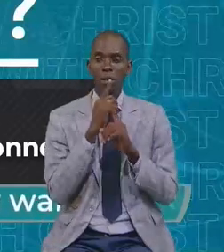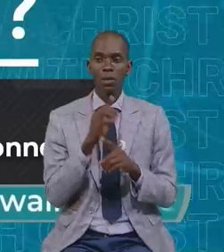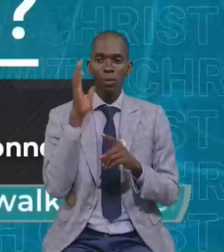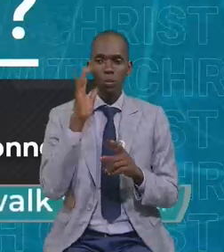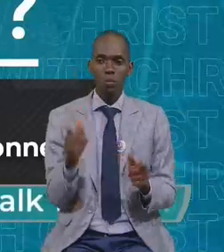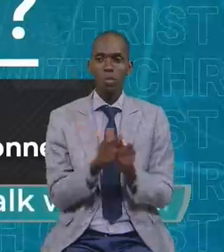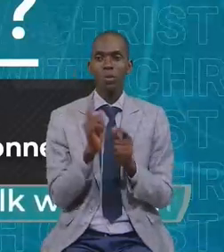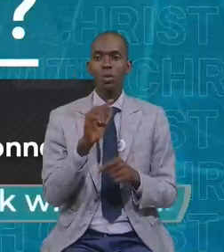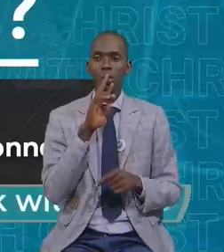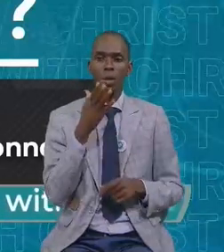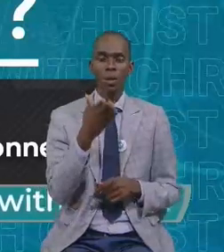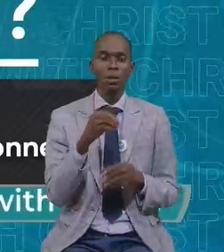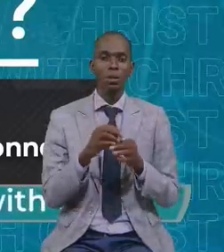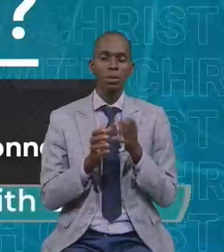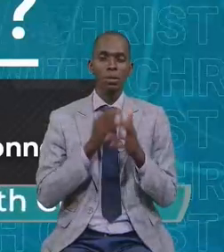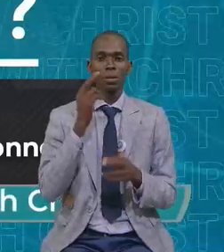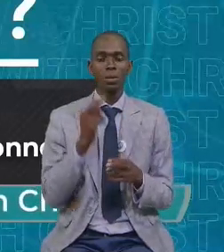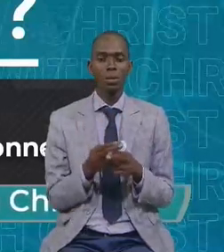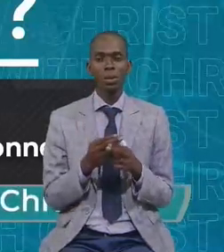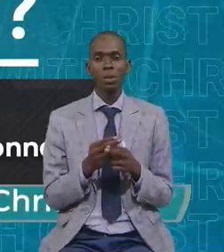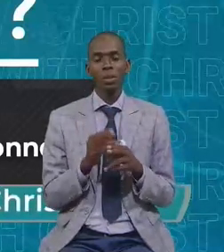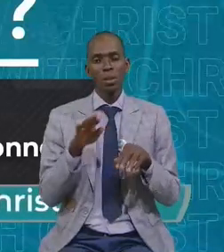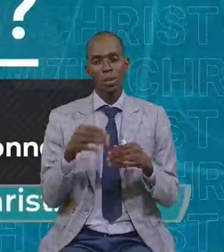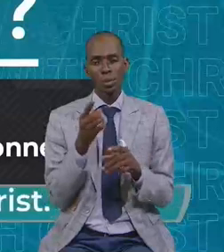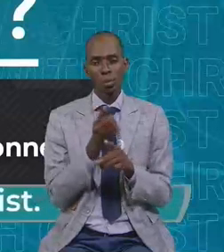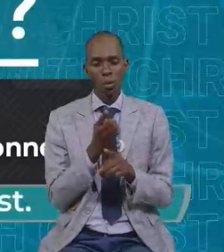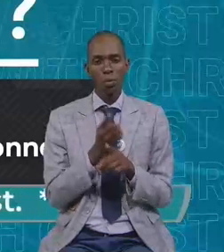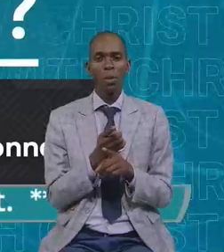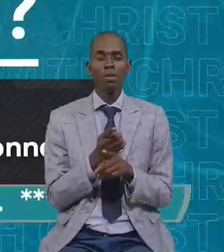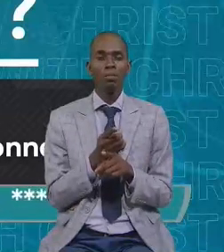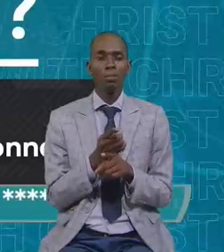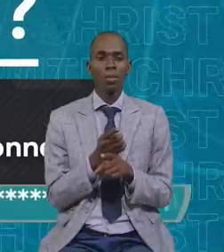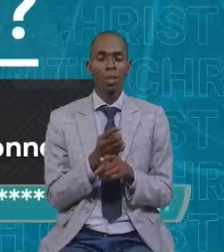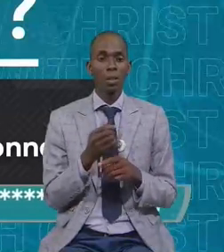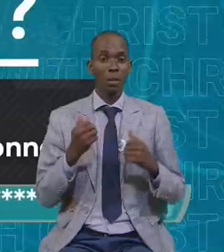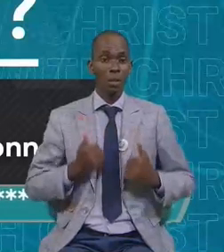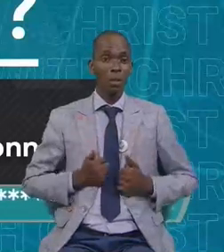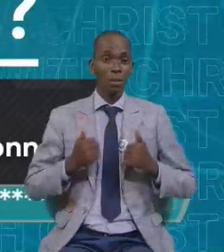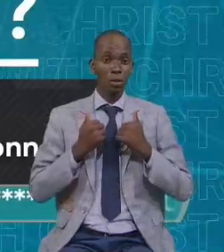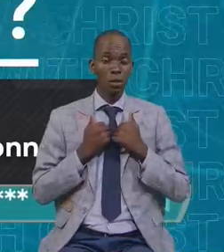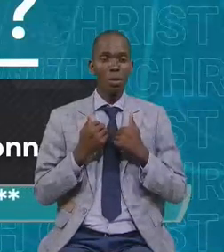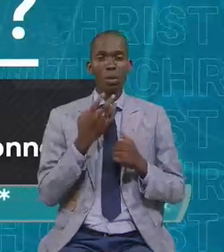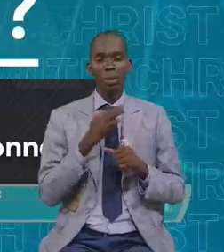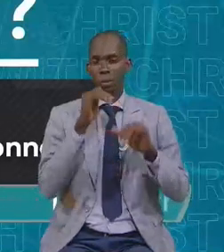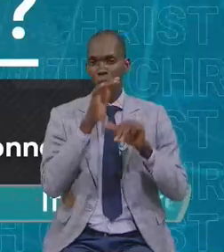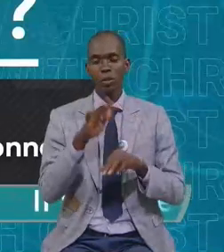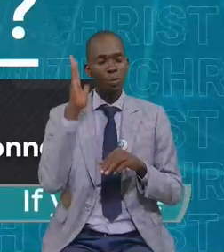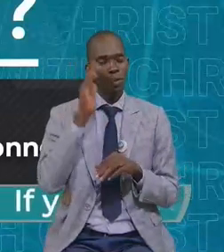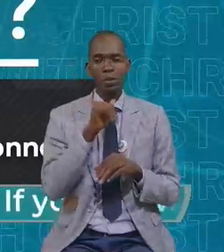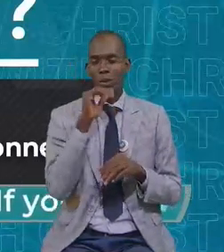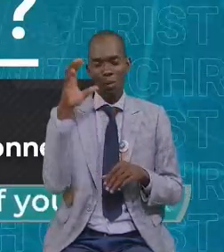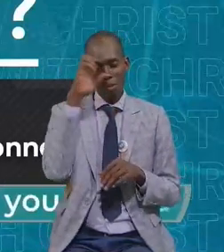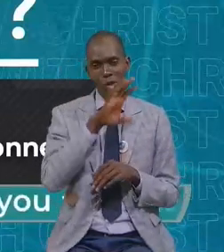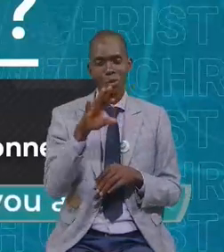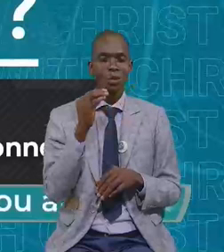Donnez toutes les informations sur votre vie. Lorsque nous aurons prié pour vous, la réponse va vous localiser